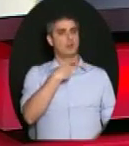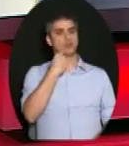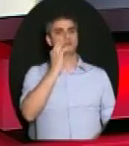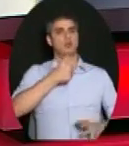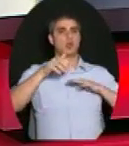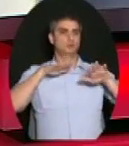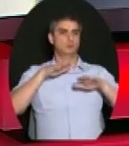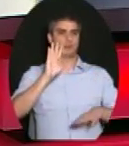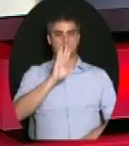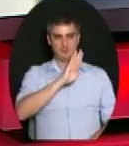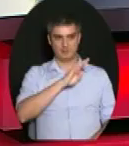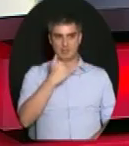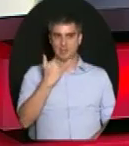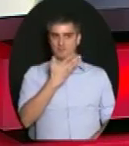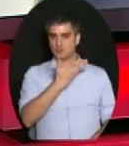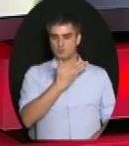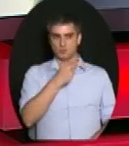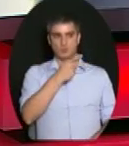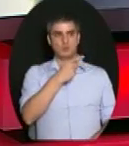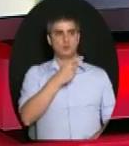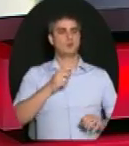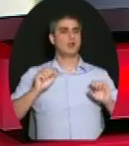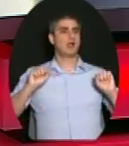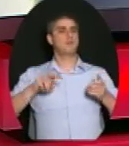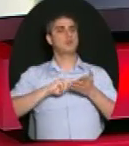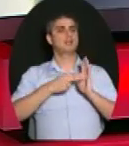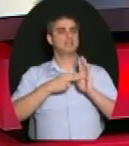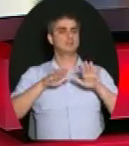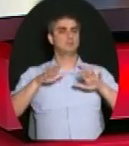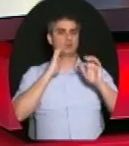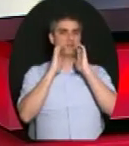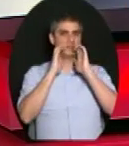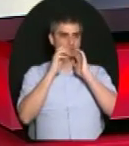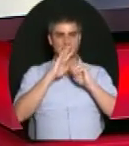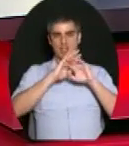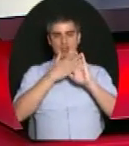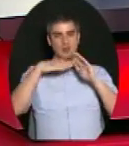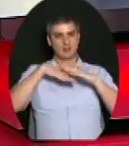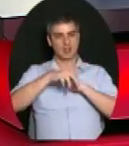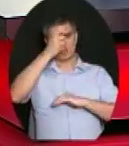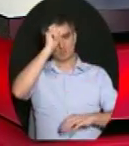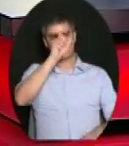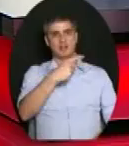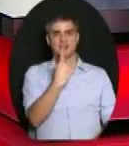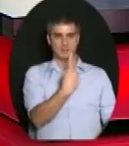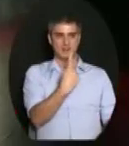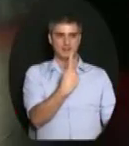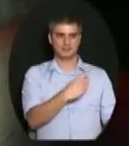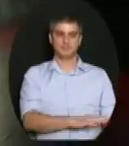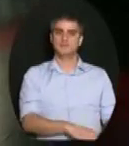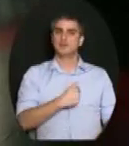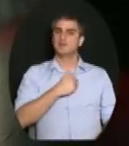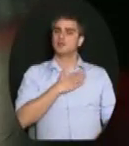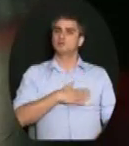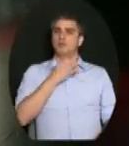של ראש הממשלה נתניהו. שלום, היום. שלום. הגמוניה, אסטרטגיה, ממשל ותקשורת. הכל תחת כובע של אדם אחד. נכן. ואני